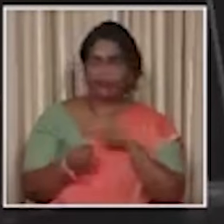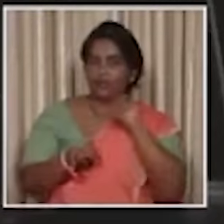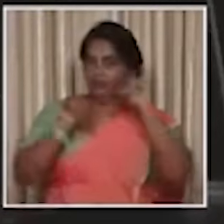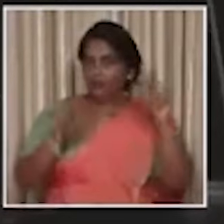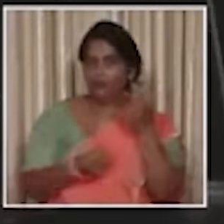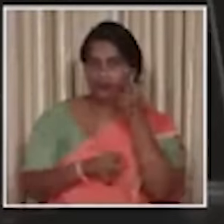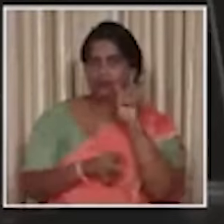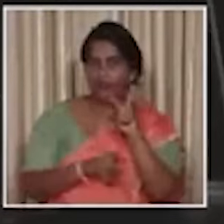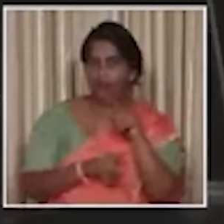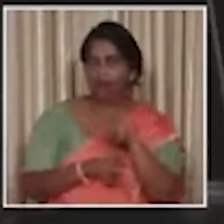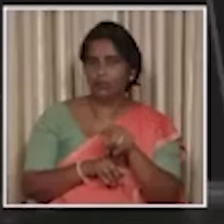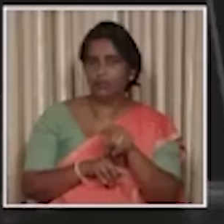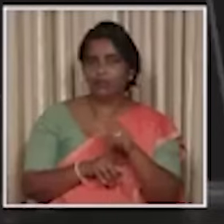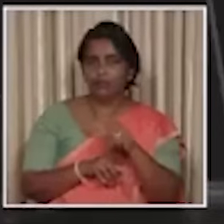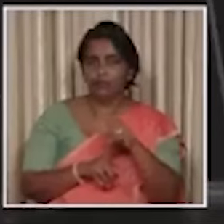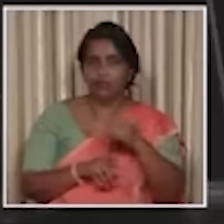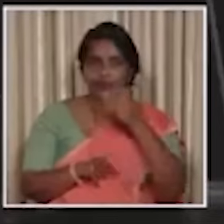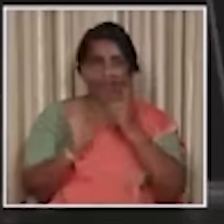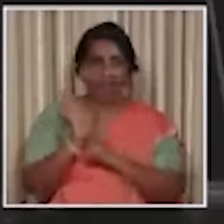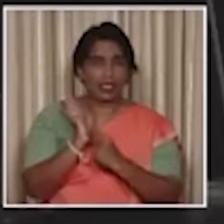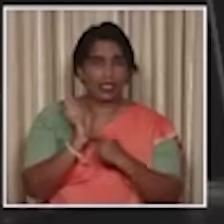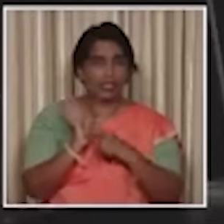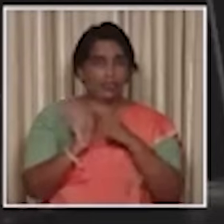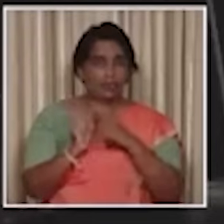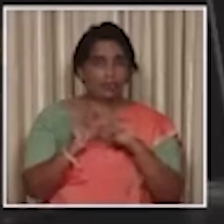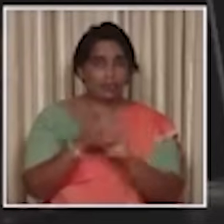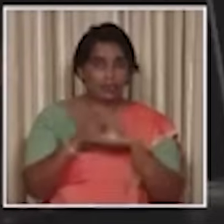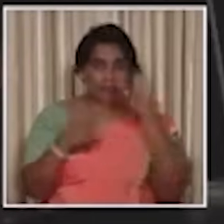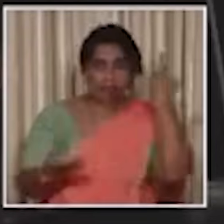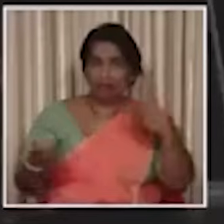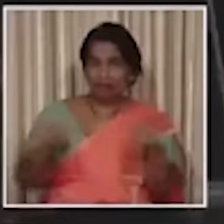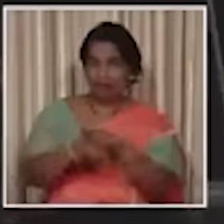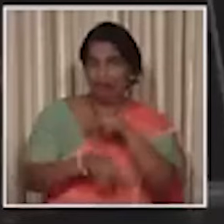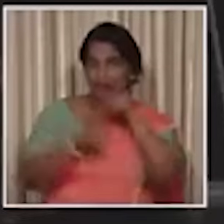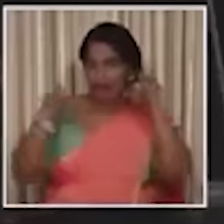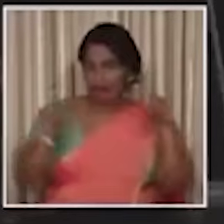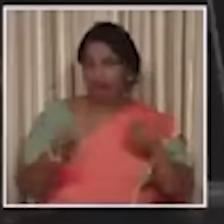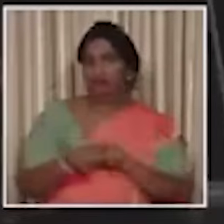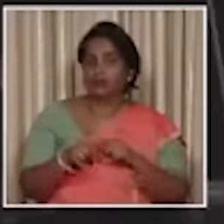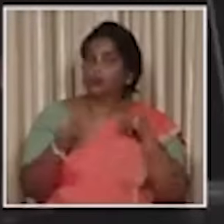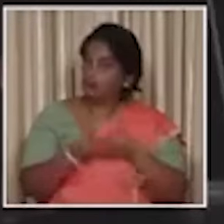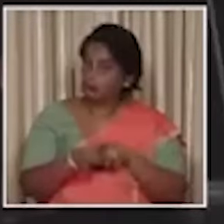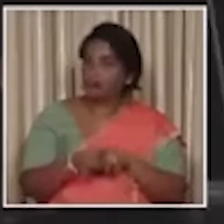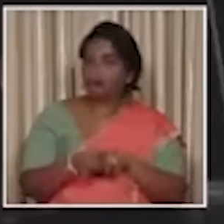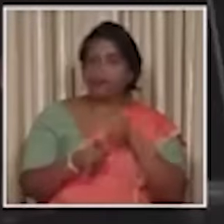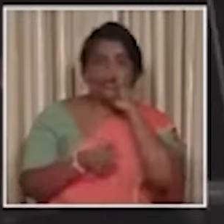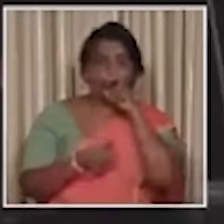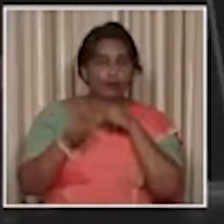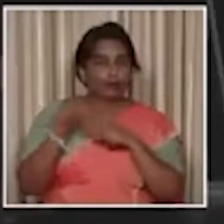இராணுவ படை முகாம்களாகவே முற்றுகையிடப்பட்டுள்ளன. கிளிநொச்சி மாவட்டத்தின் தீராவில் துயிலும் இல்லத்தை விடுவிக்க கோரி கடந்த